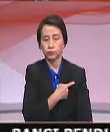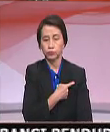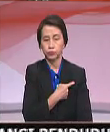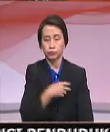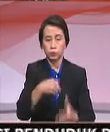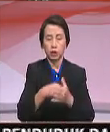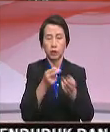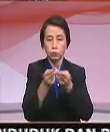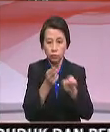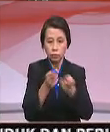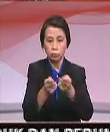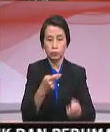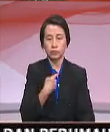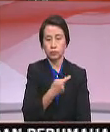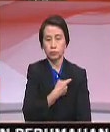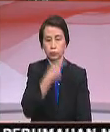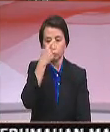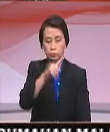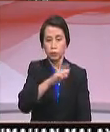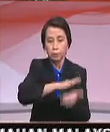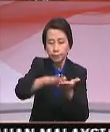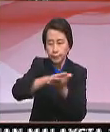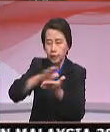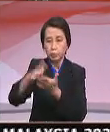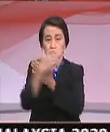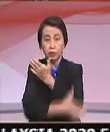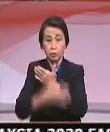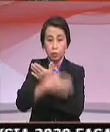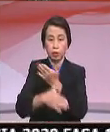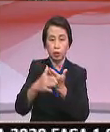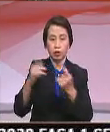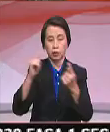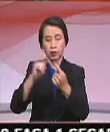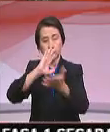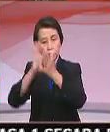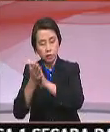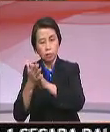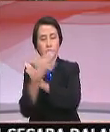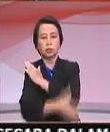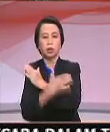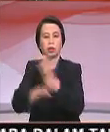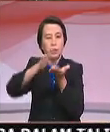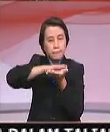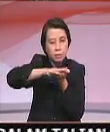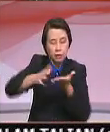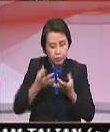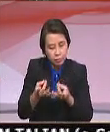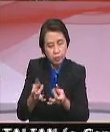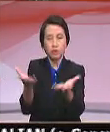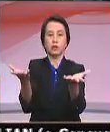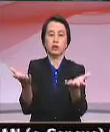dalam usaha kita mengusahakan negara dan menjadikan negara Malaysia sebagai negara yang bersih, harmoni dan